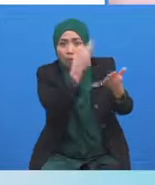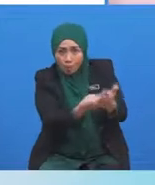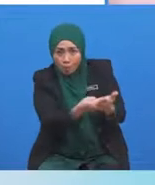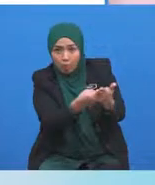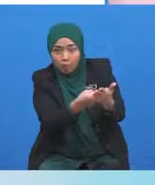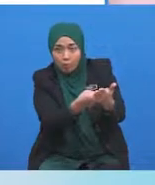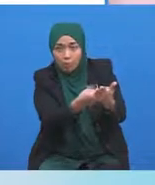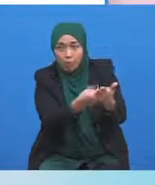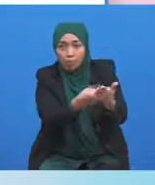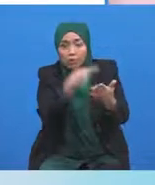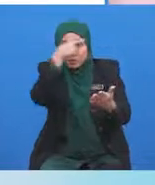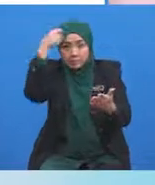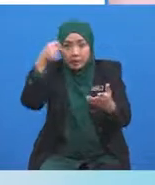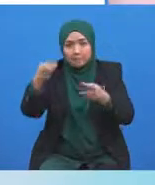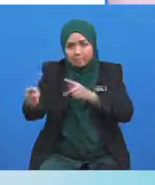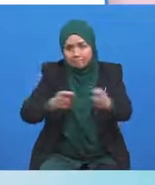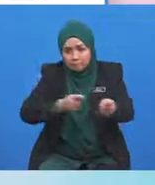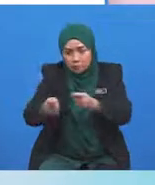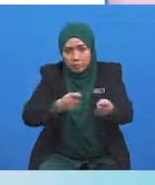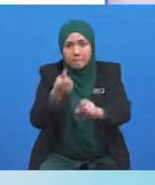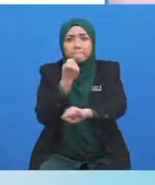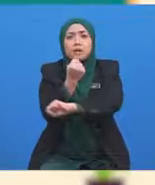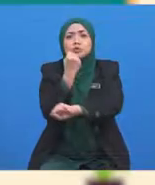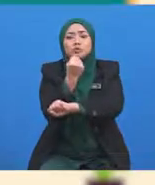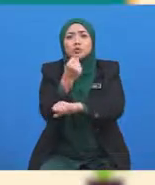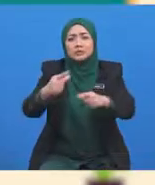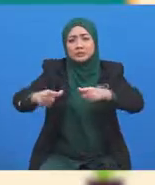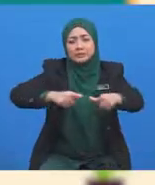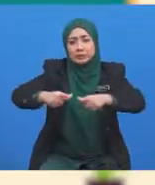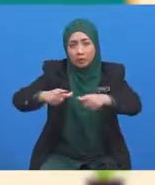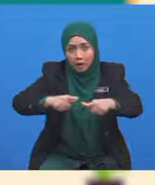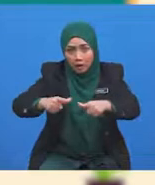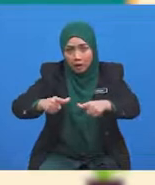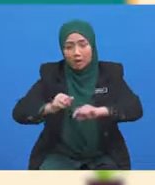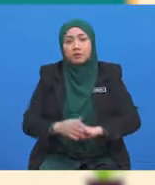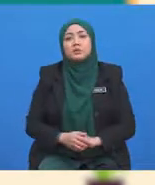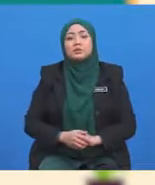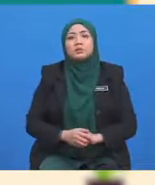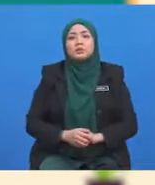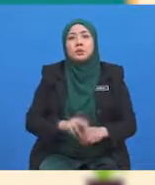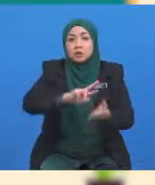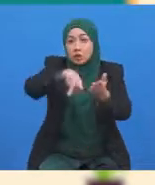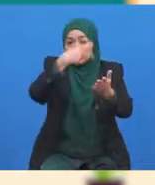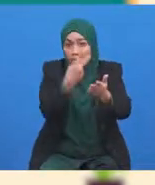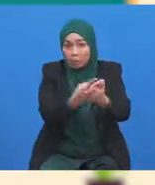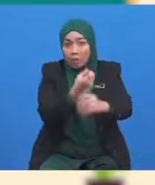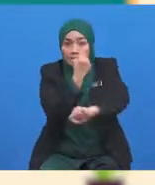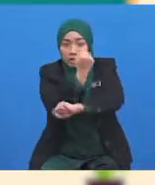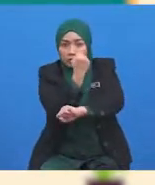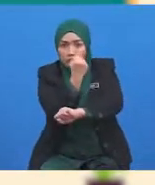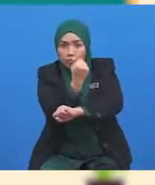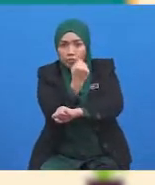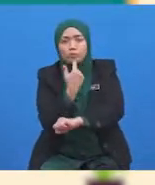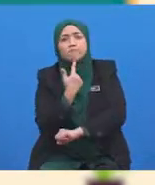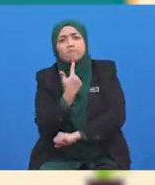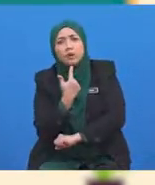kerana struktur batuan atau tanah yang telah longgar. Jatuhan tanah dan batuan yang berterusan, lama-kelamaan